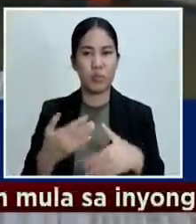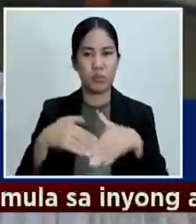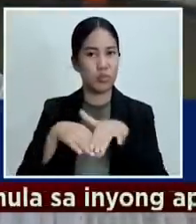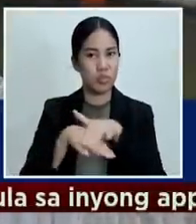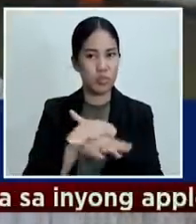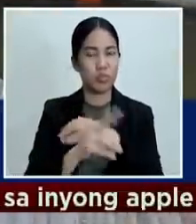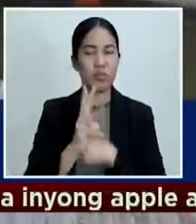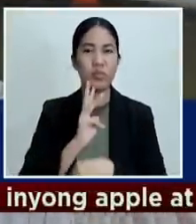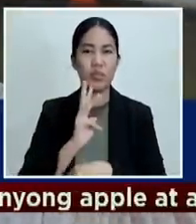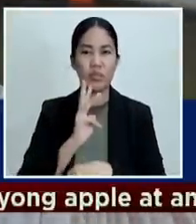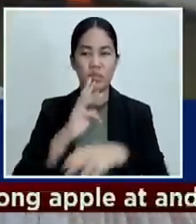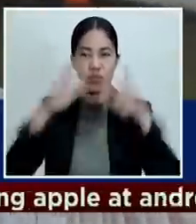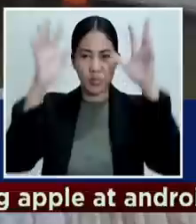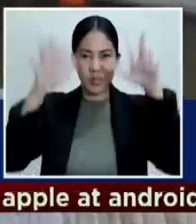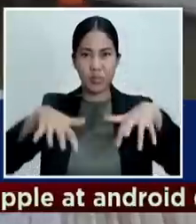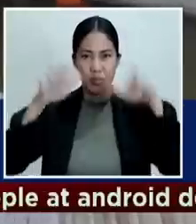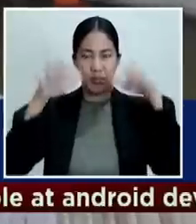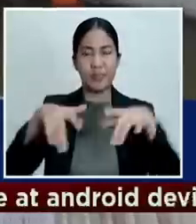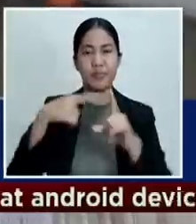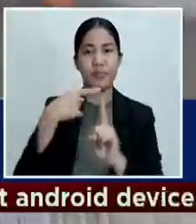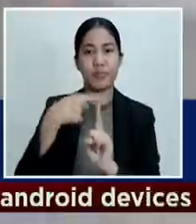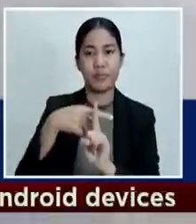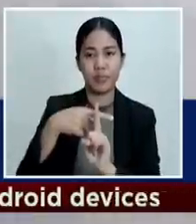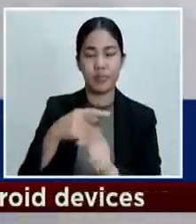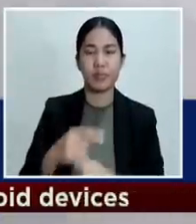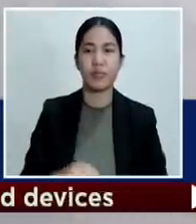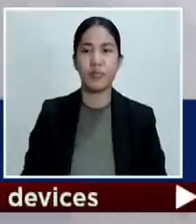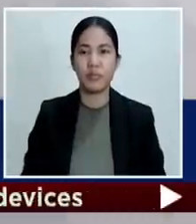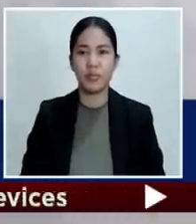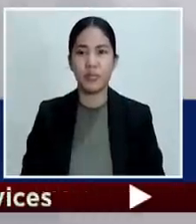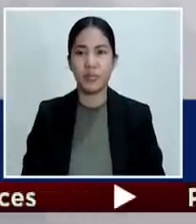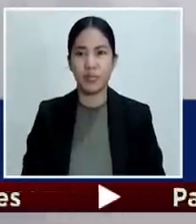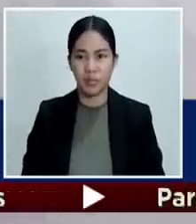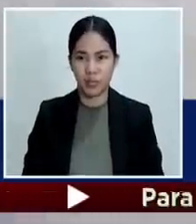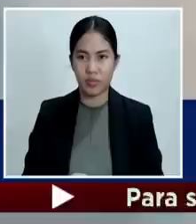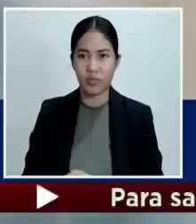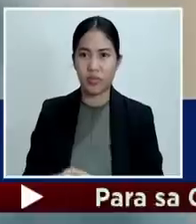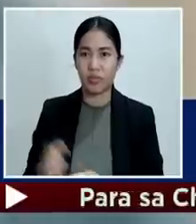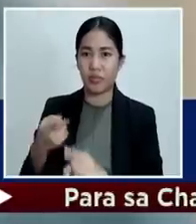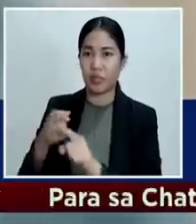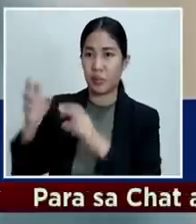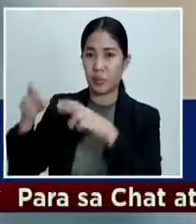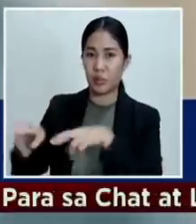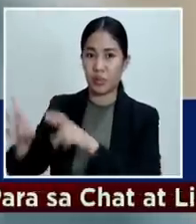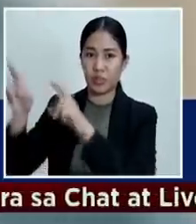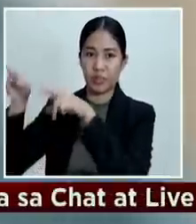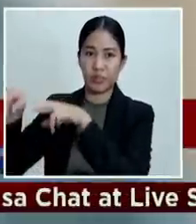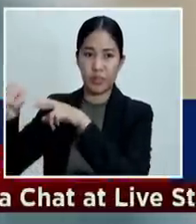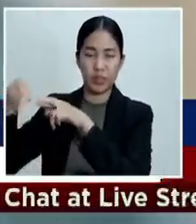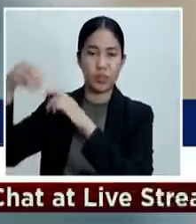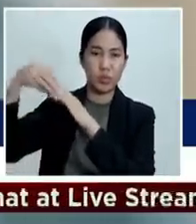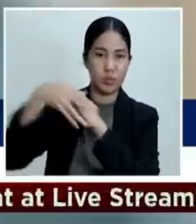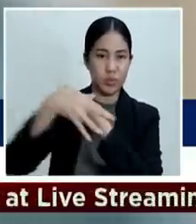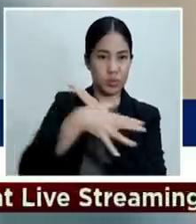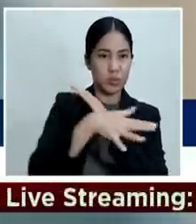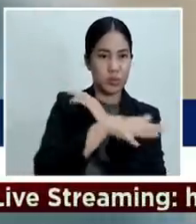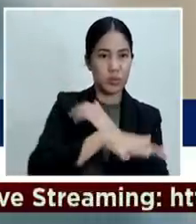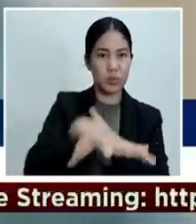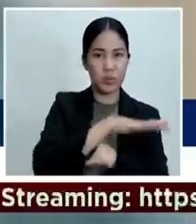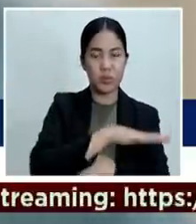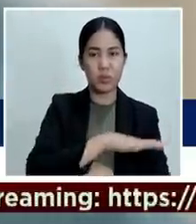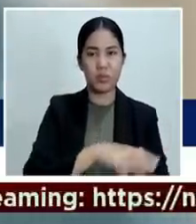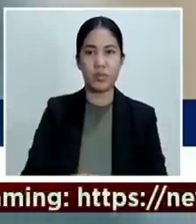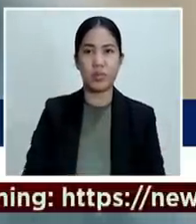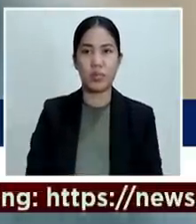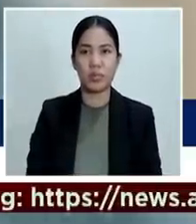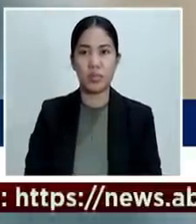ulan, nakakadagdag pa sa baha ang pagbaba ng tubig mula sa Gugu River. Kasi yung mga housing project na nagawa doon, dati para